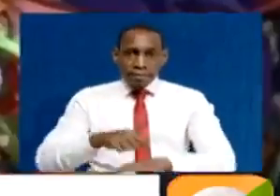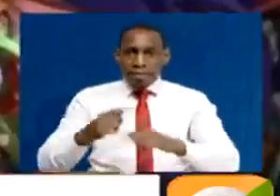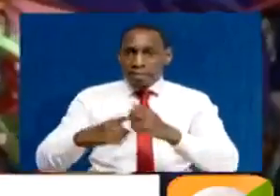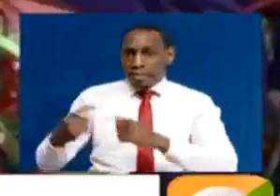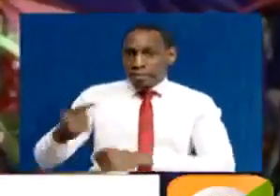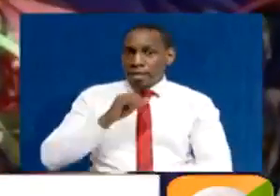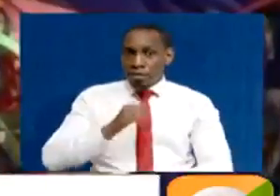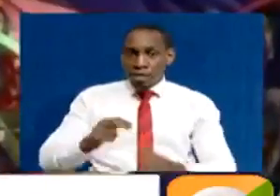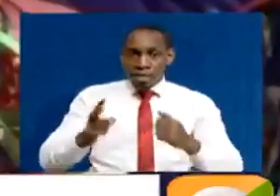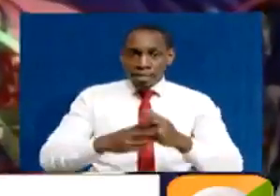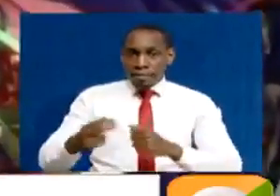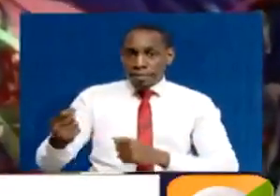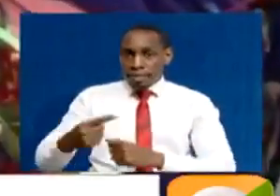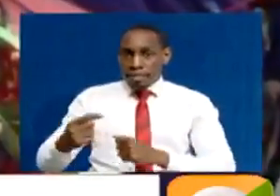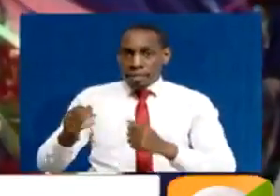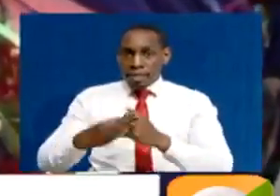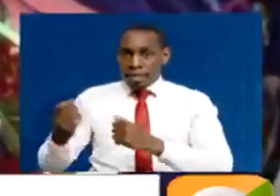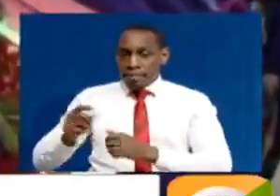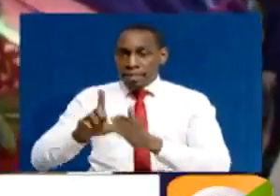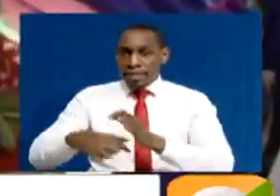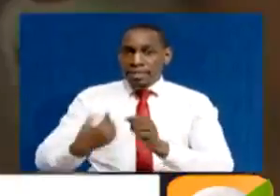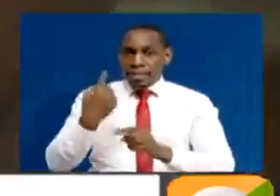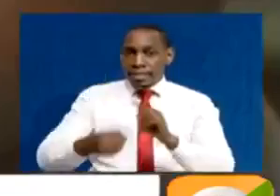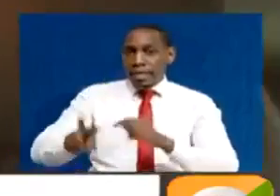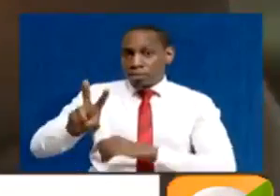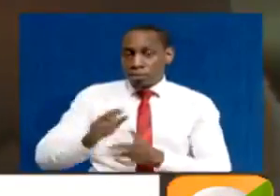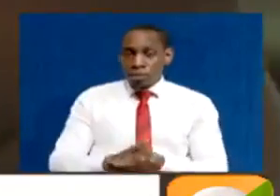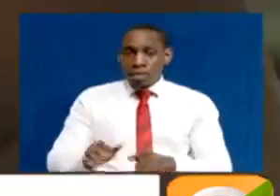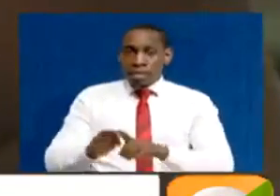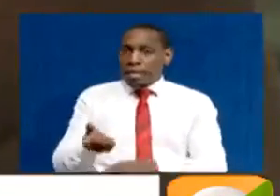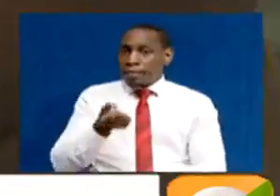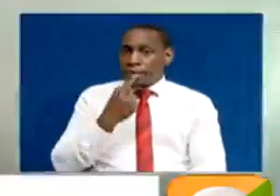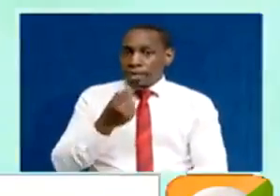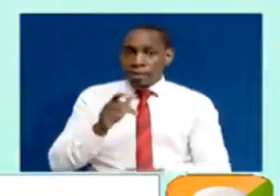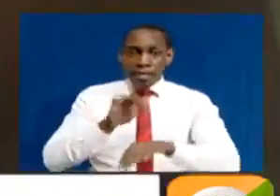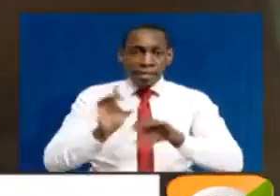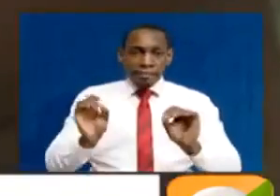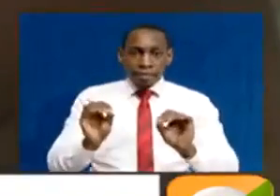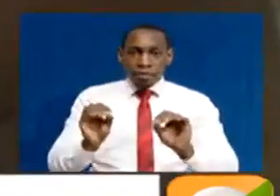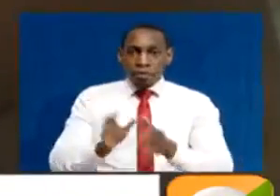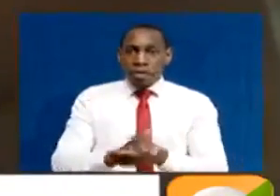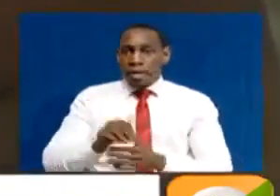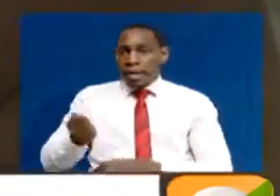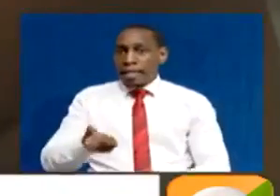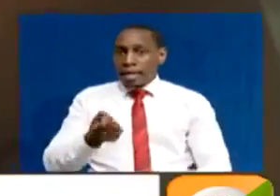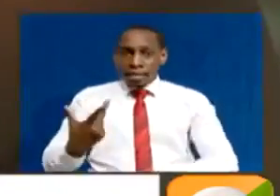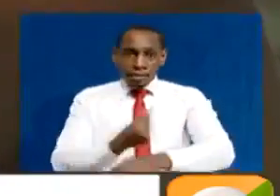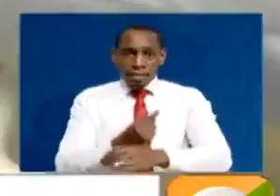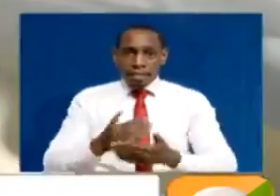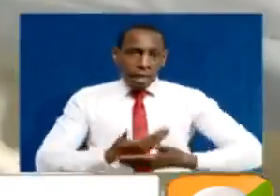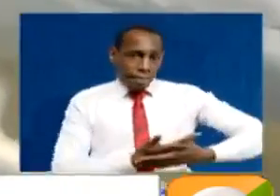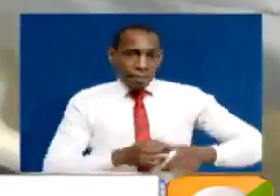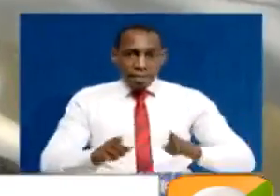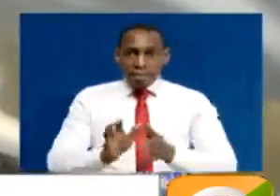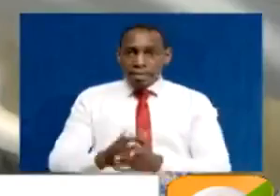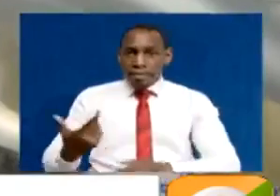miezi 6, 7 na 8, alafu baadaye miaka 2. Dozi ambazo hazihitilafiani hata kidogo na chanjo zingine za utotoni.